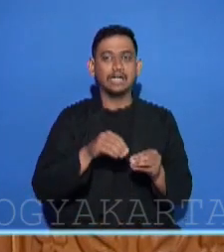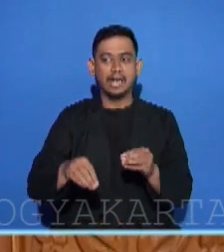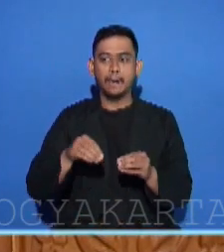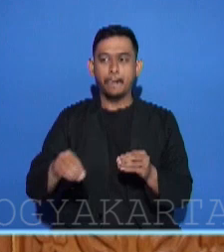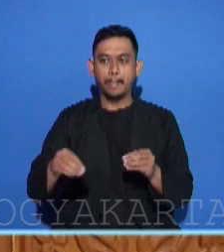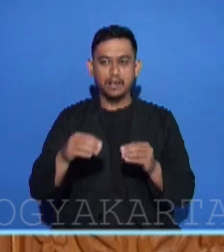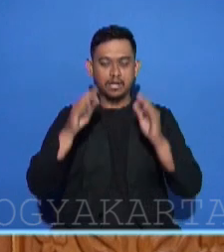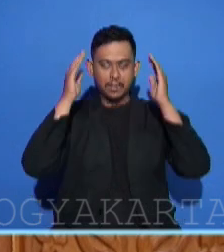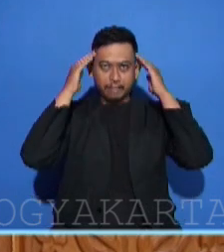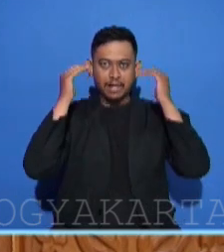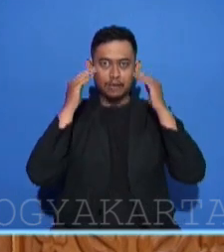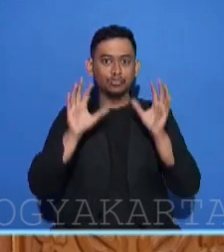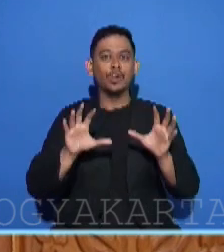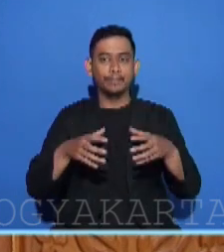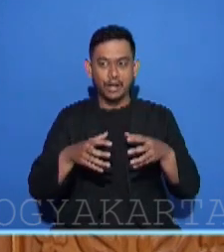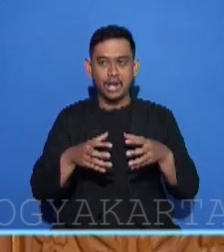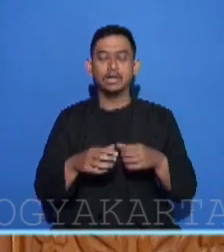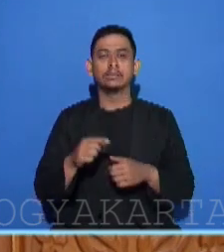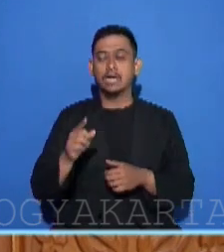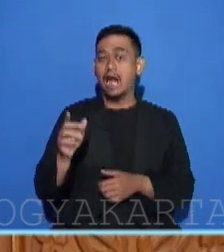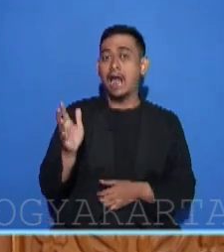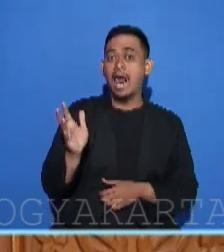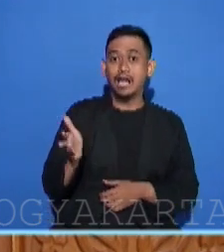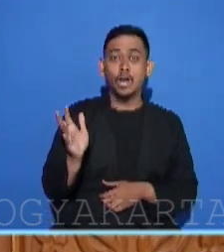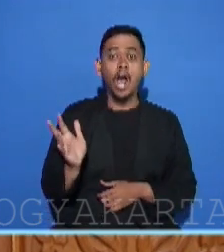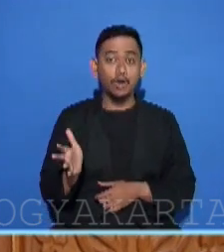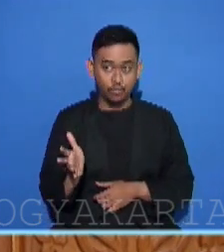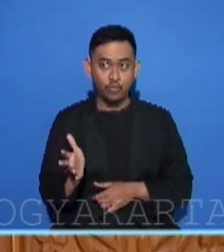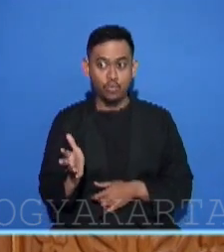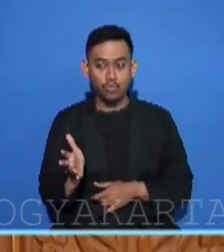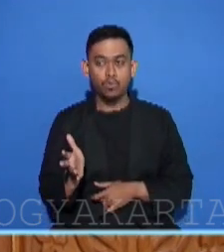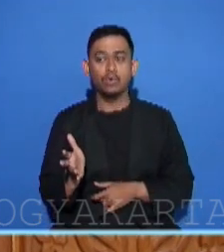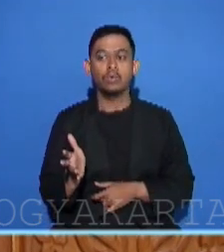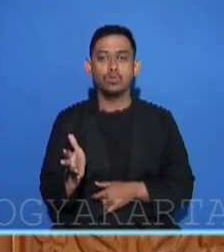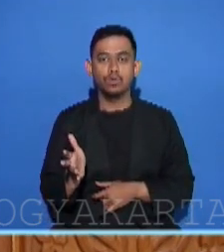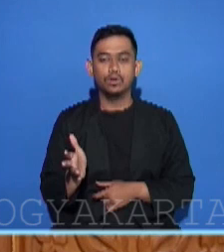Kemalang Kabupaten Klaten gadah bobot Sae setelah